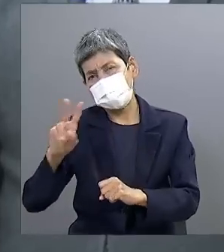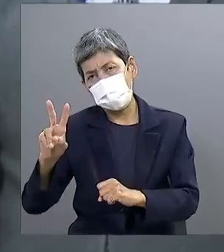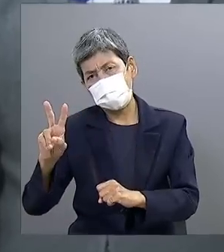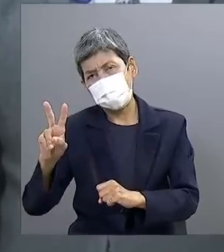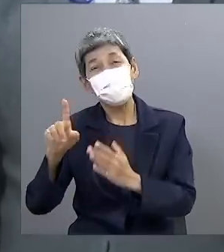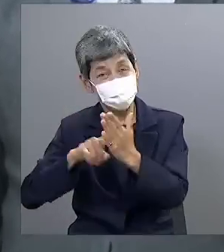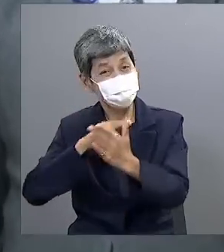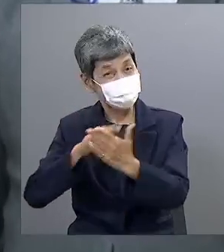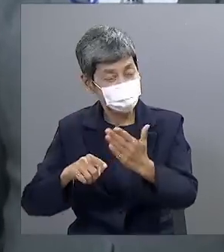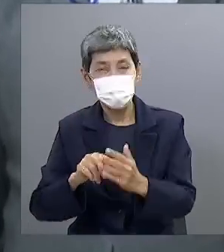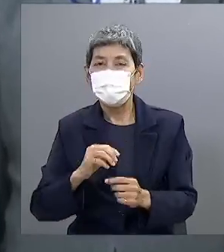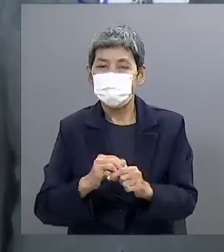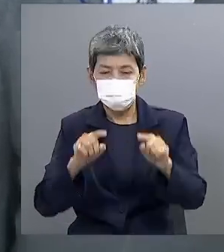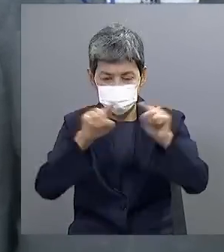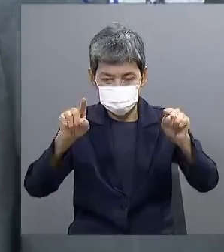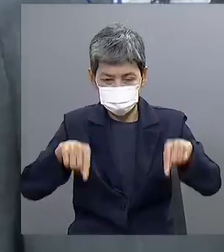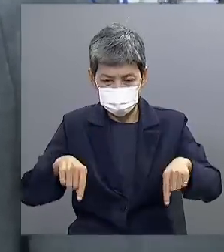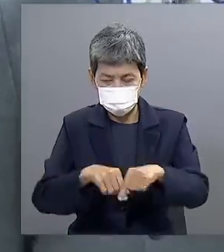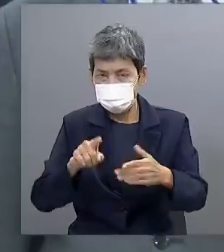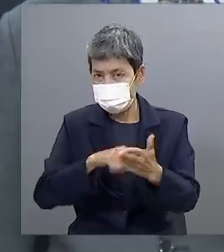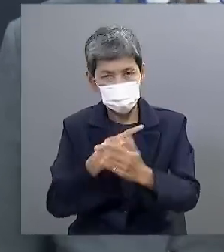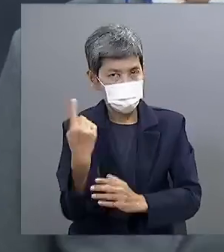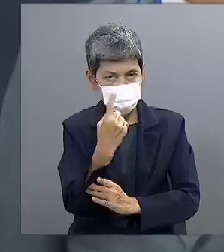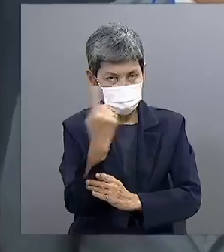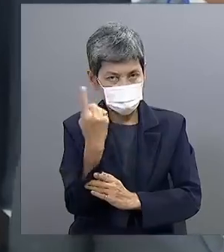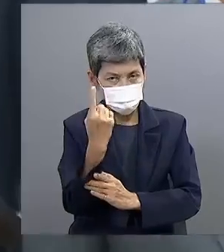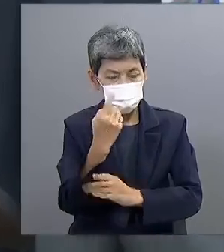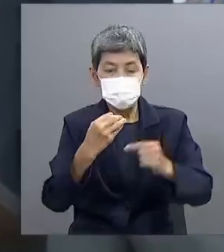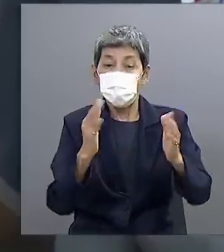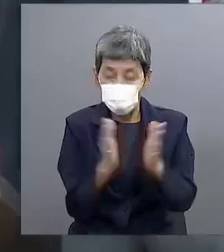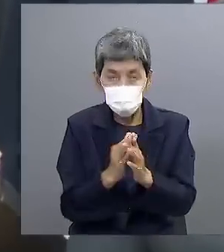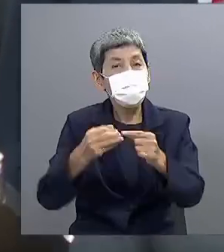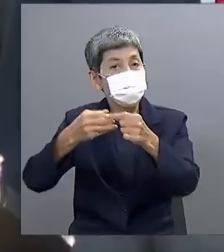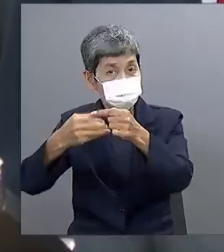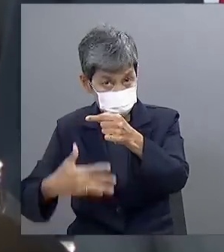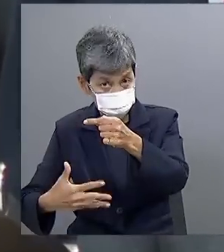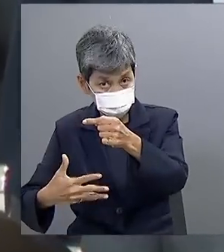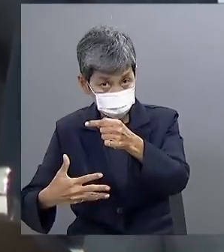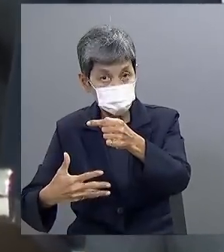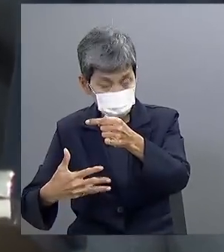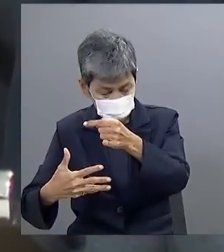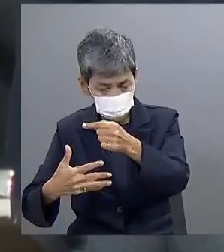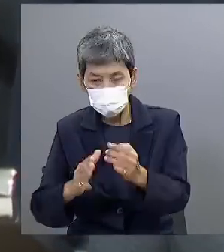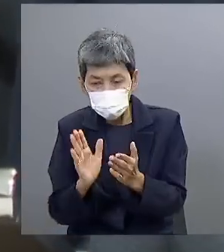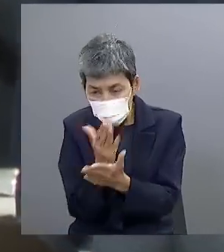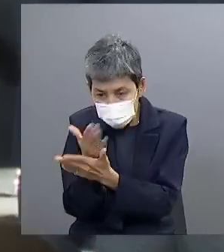บัตรใบเดียวนำมาคิดคะแนนมาเชียร์ในชื่อด้วยแล้วคิดคำนวณแบบจัดสรรปันส่วนผส